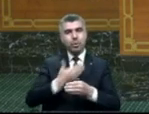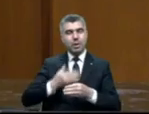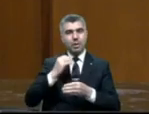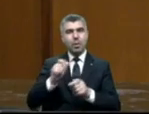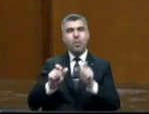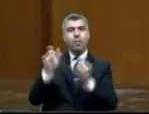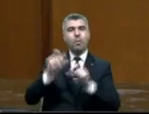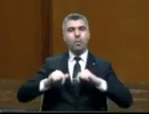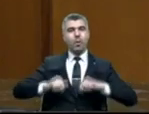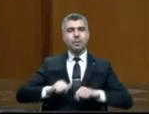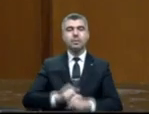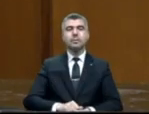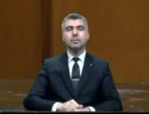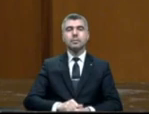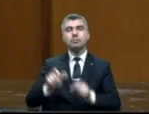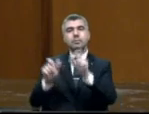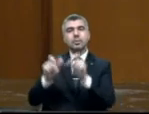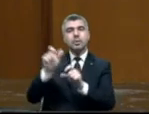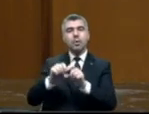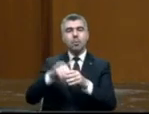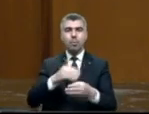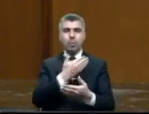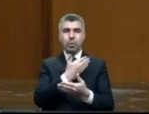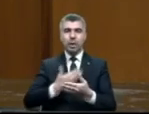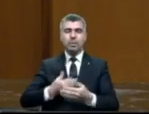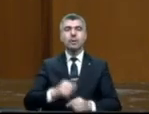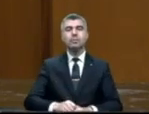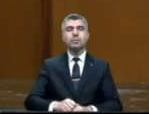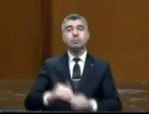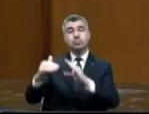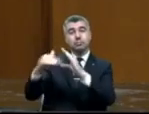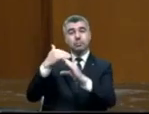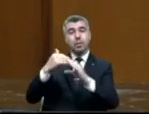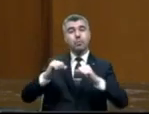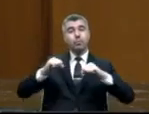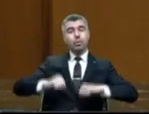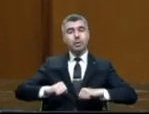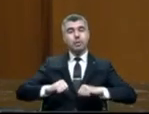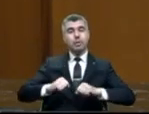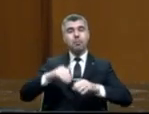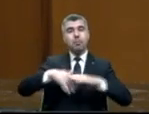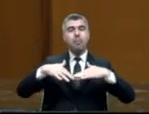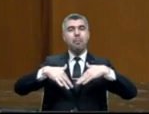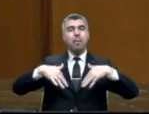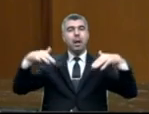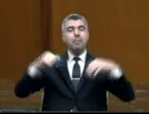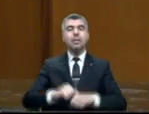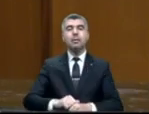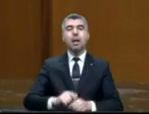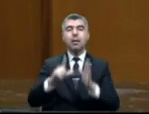والسادة الوزراء المحترمون، السيدات والسادة المستشارون المحترمون، توصل المجلس من مجلس النواب بمشروع قانون